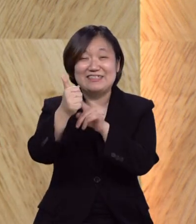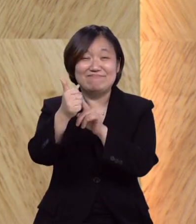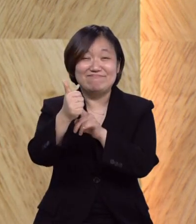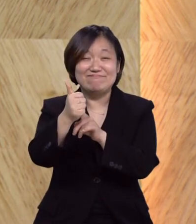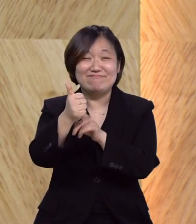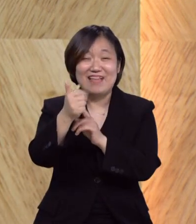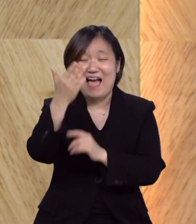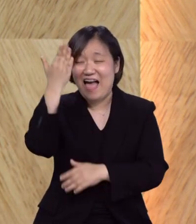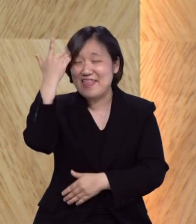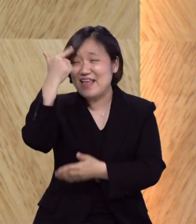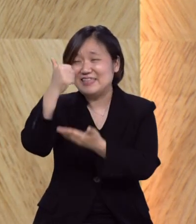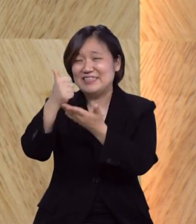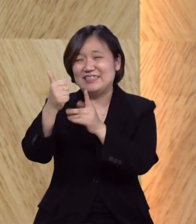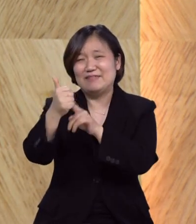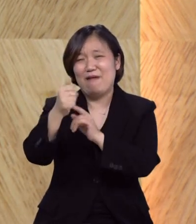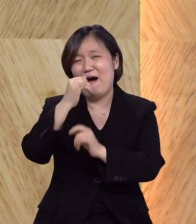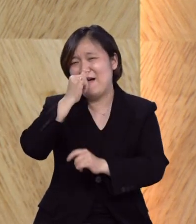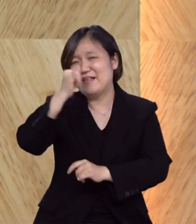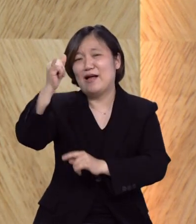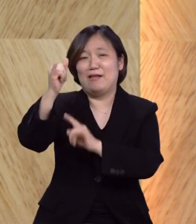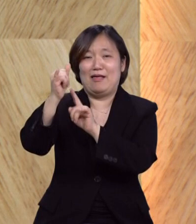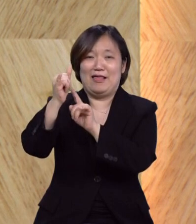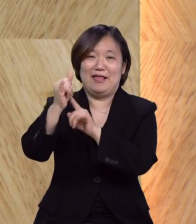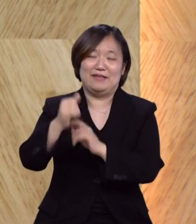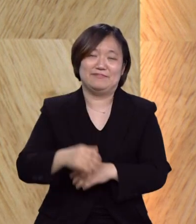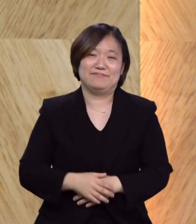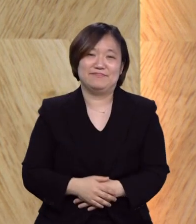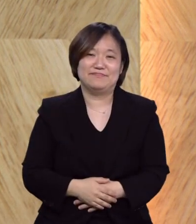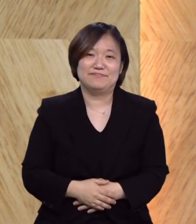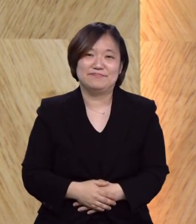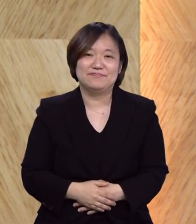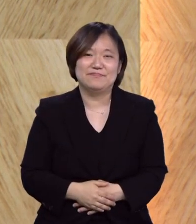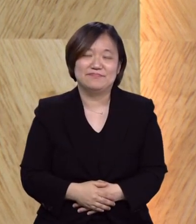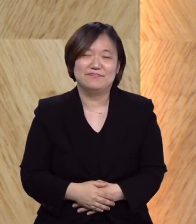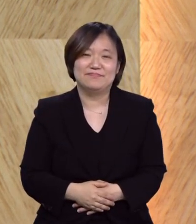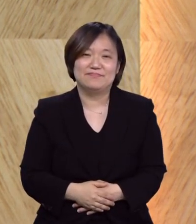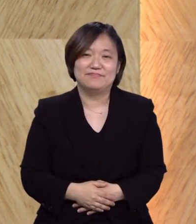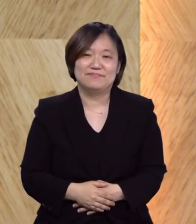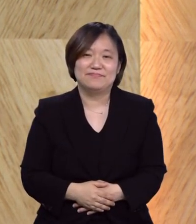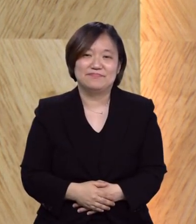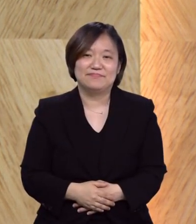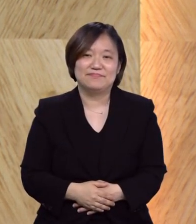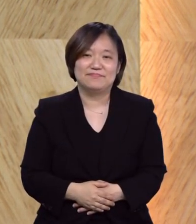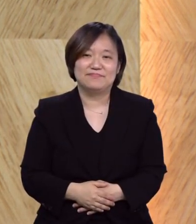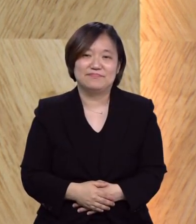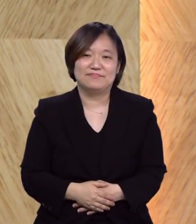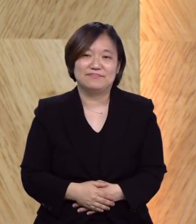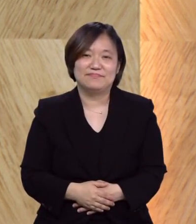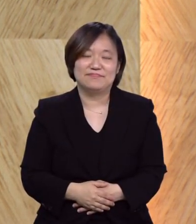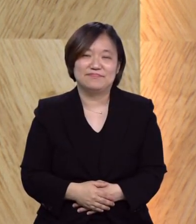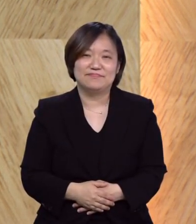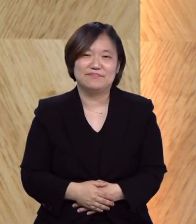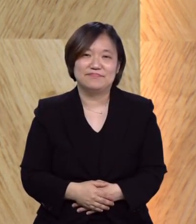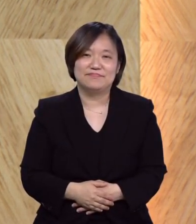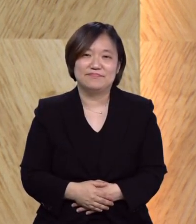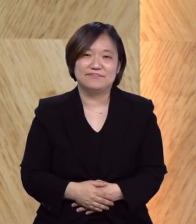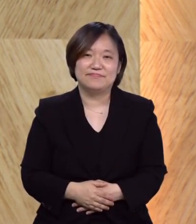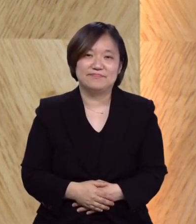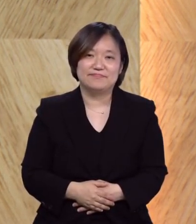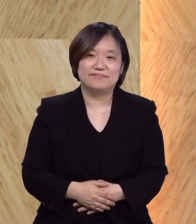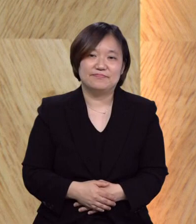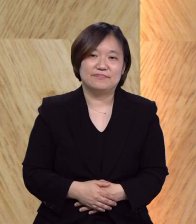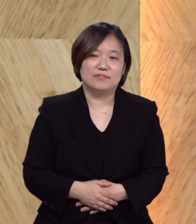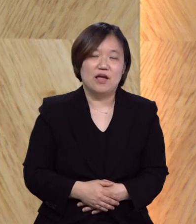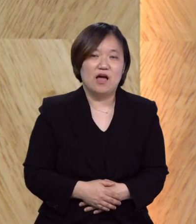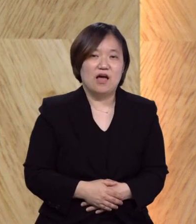보통 분들이 정말 대단하시다 라는 것을 느끼게 되었습니다 그래서